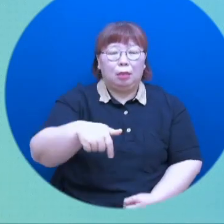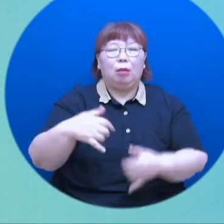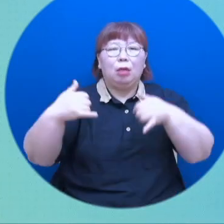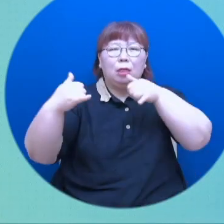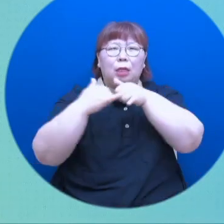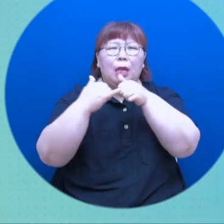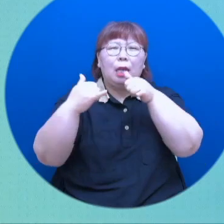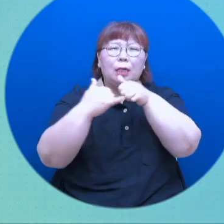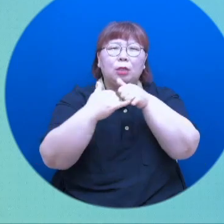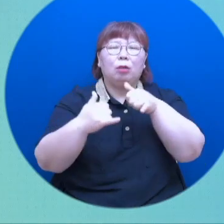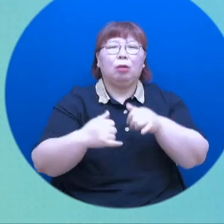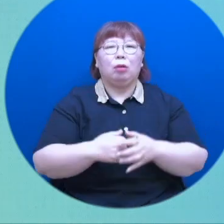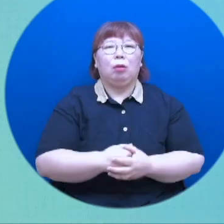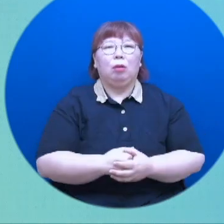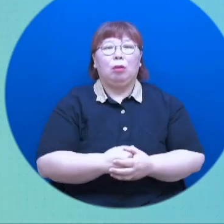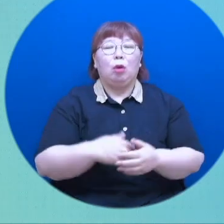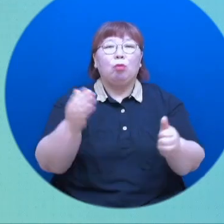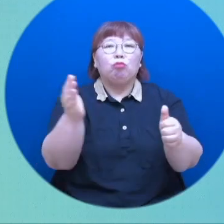대적에게서